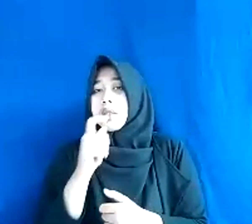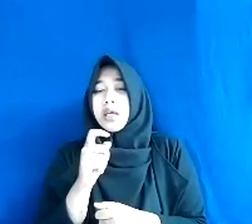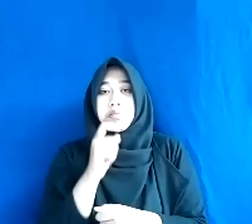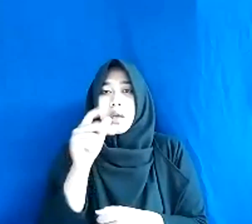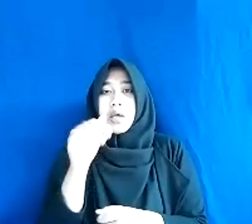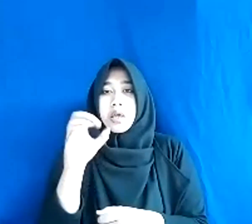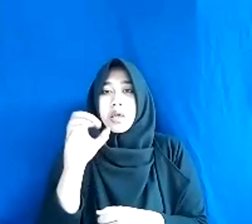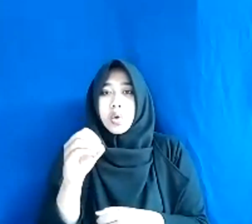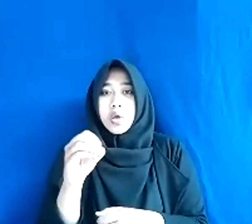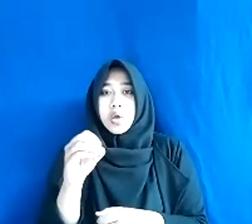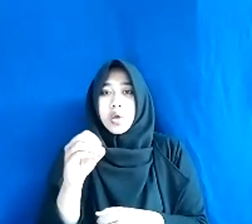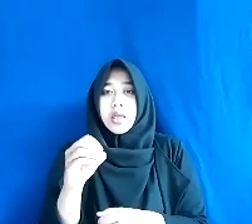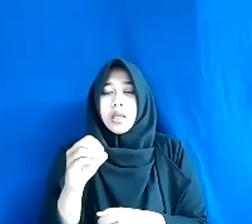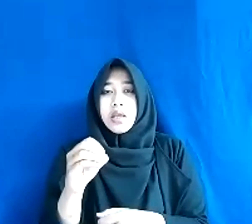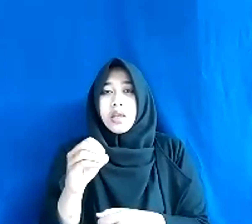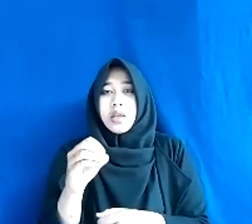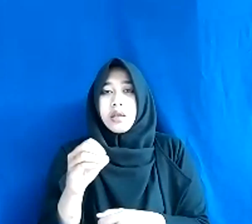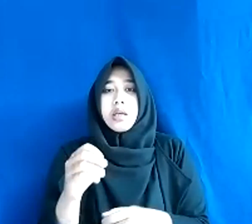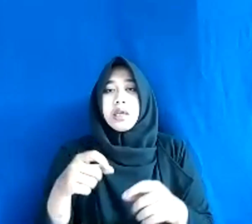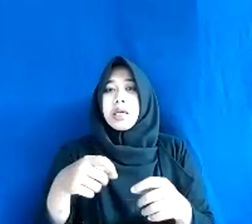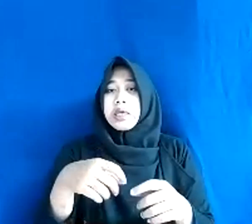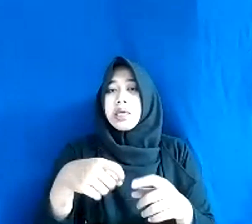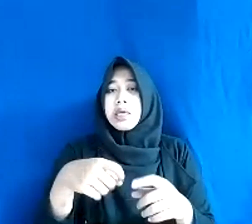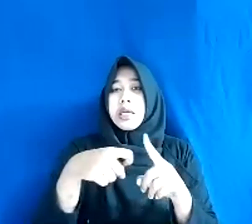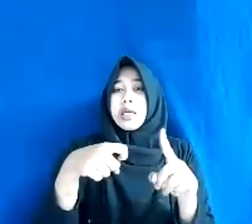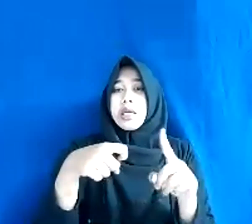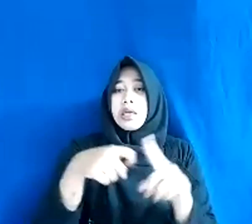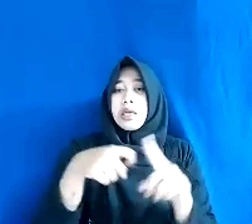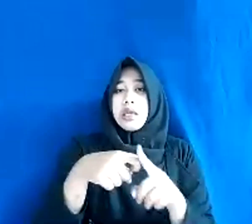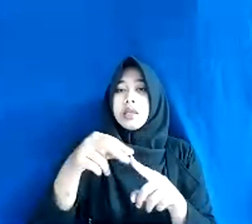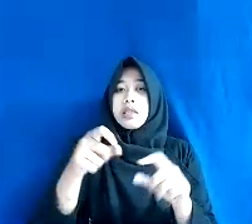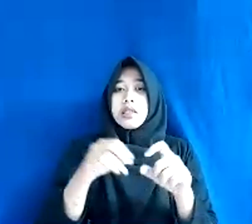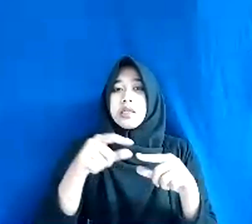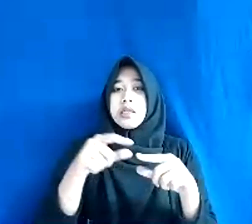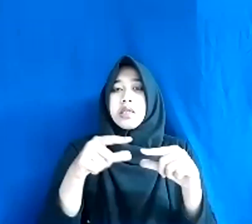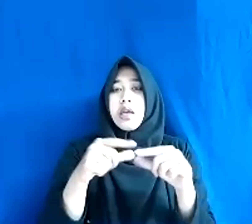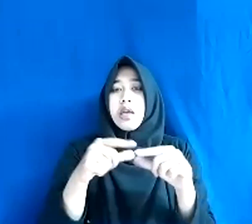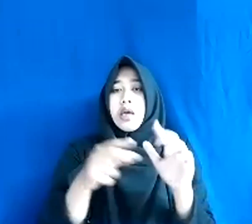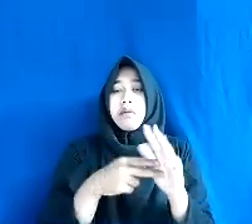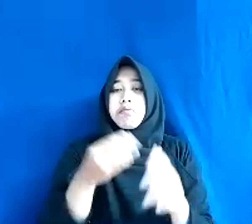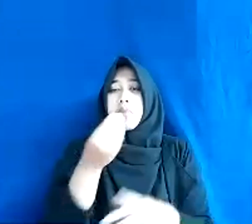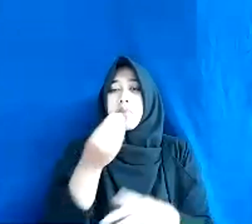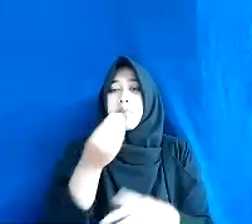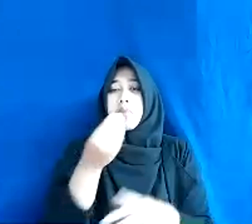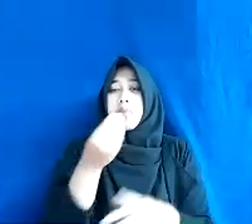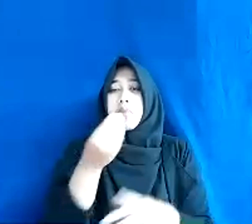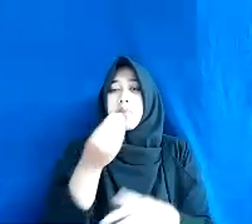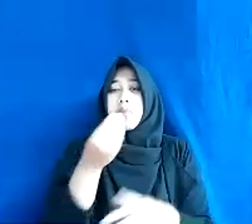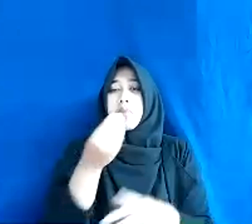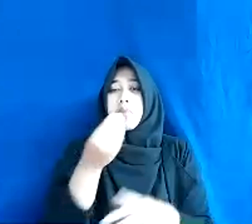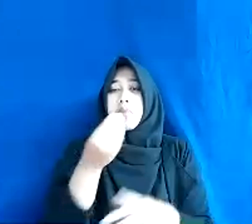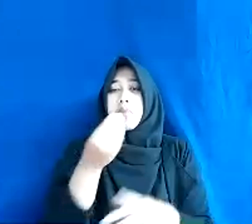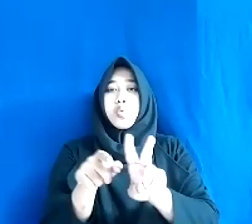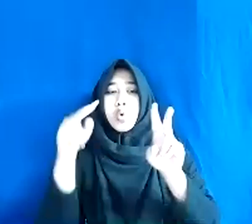impor mungkin karena masyarakat masih kurang berminat. Saya akan melihat dari dua sisi sebenarnya. Kalau soal bagaimana